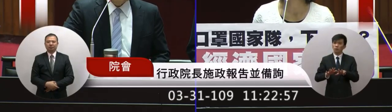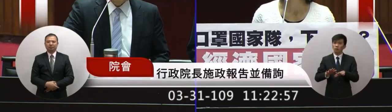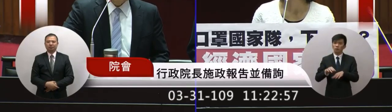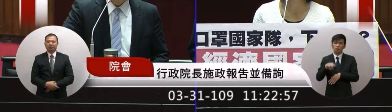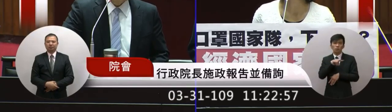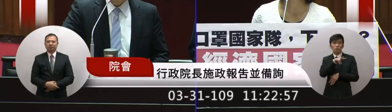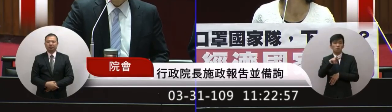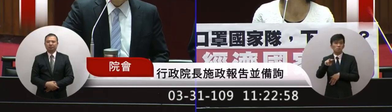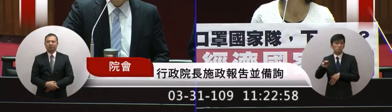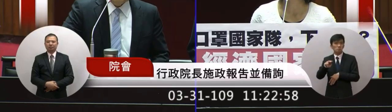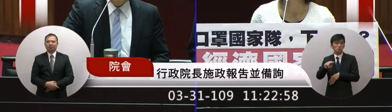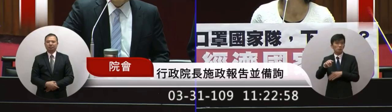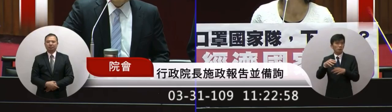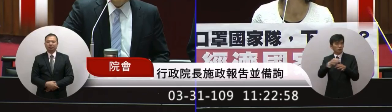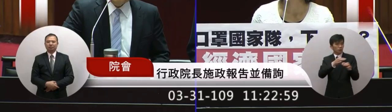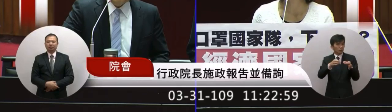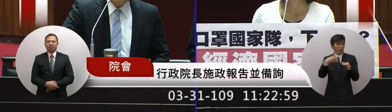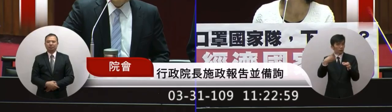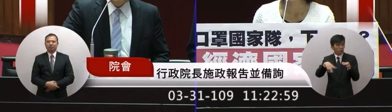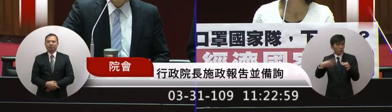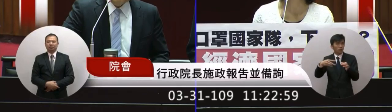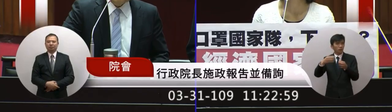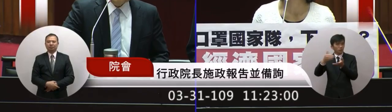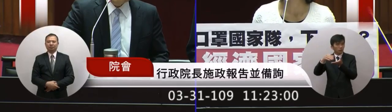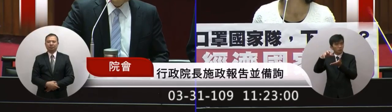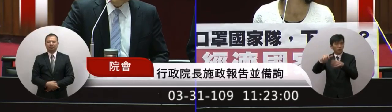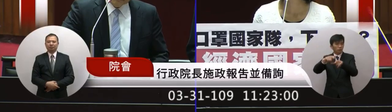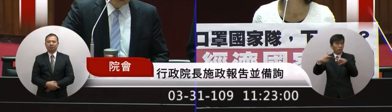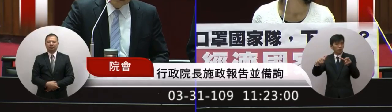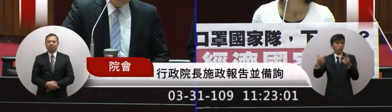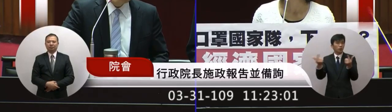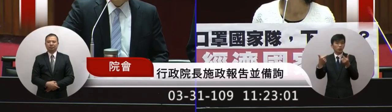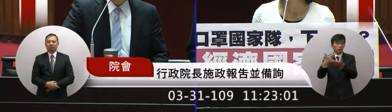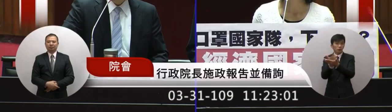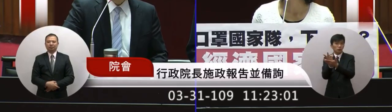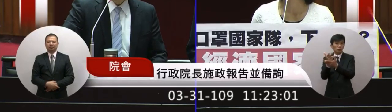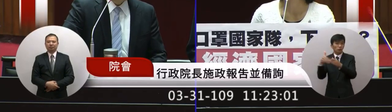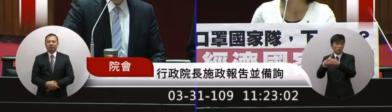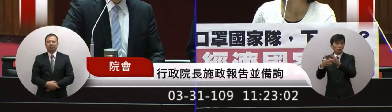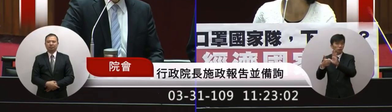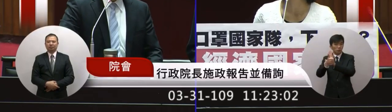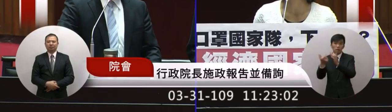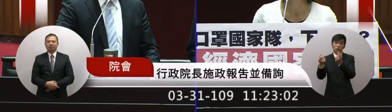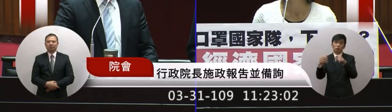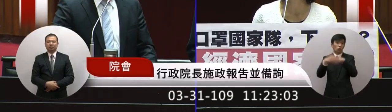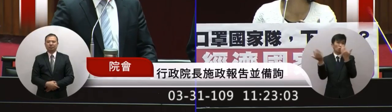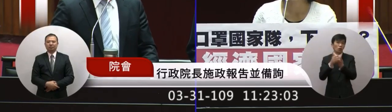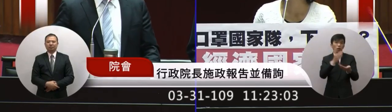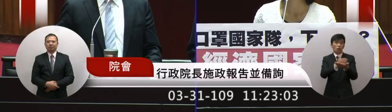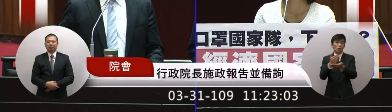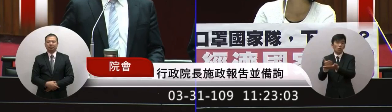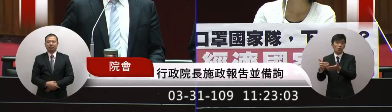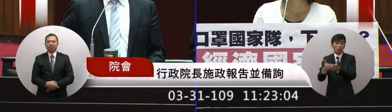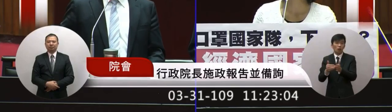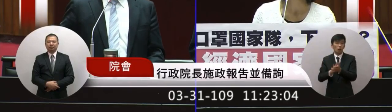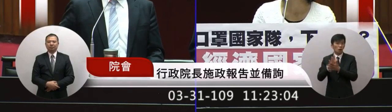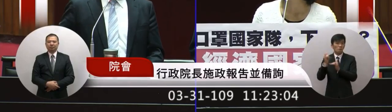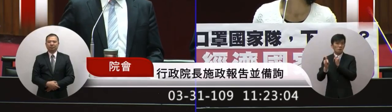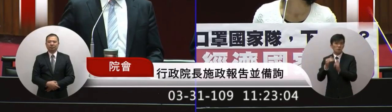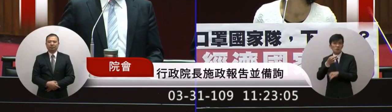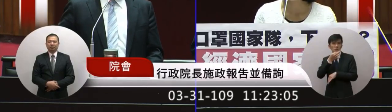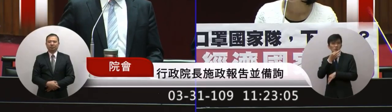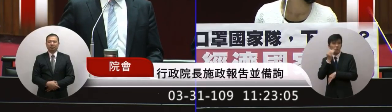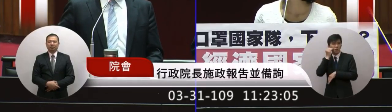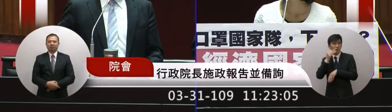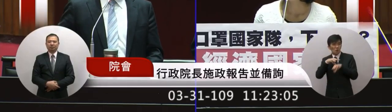所有的经济或商业活动，甚至艺文展演都停下来，就是因为大家都很怕出门之后会感染，所以我们开场